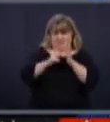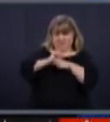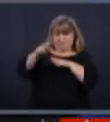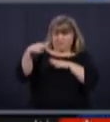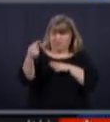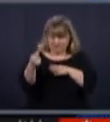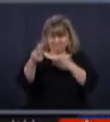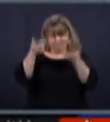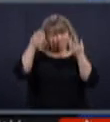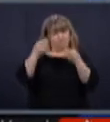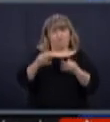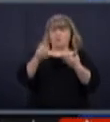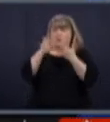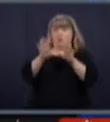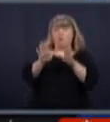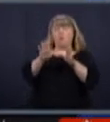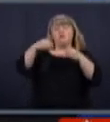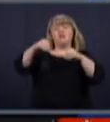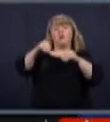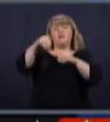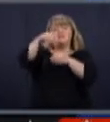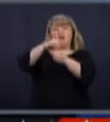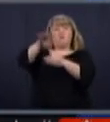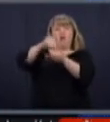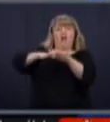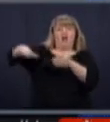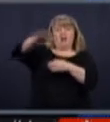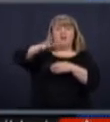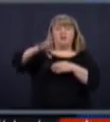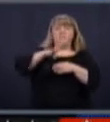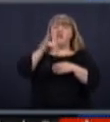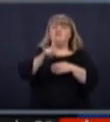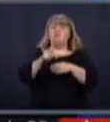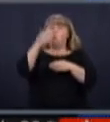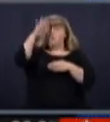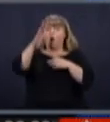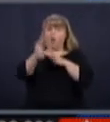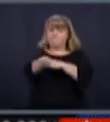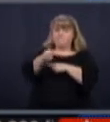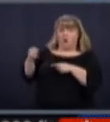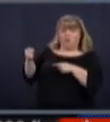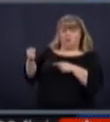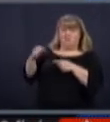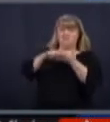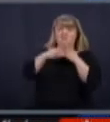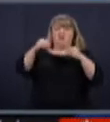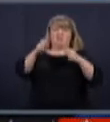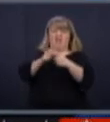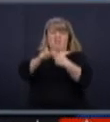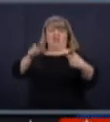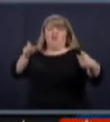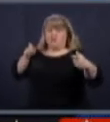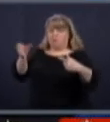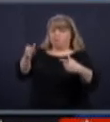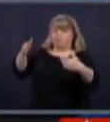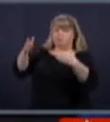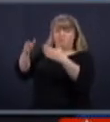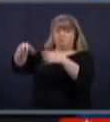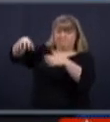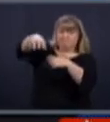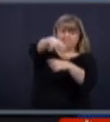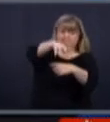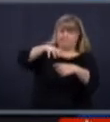Je parle évidemment des commerces qui ont une devanture extérieure. Donc, les commerces, pour être très clair, qui sont dans